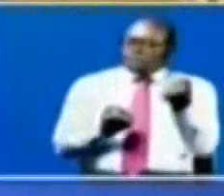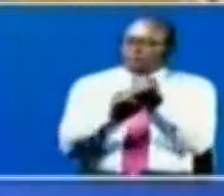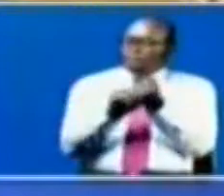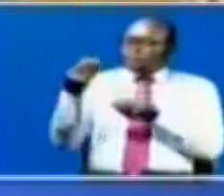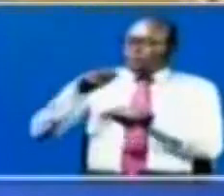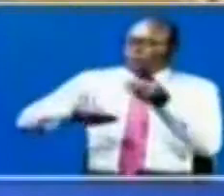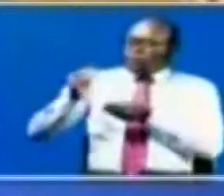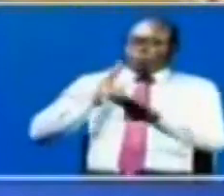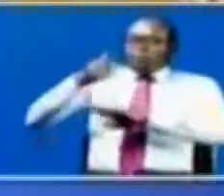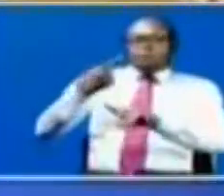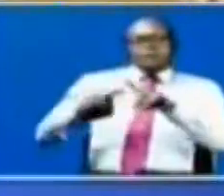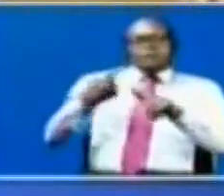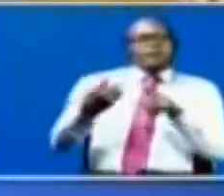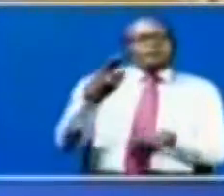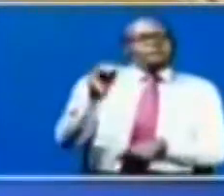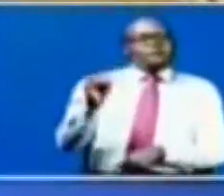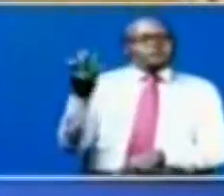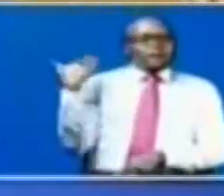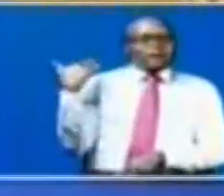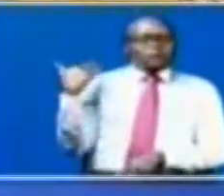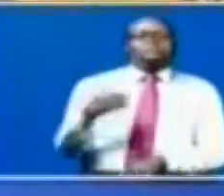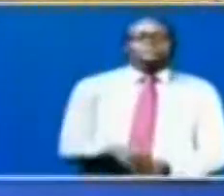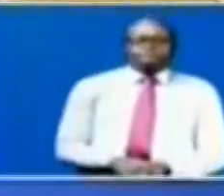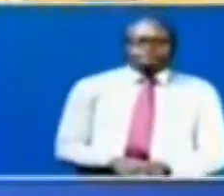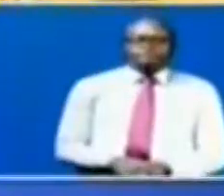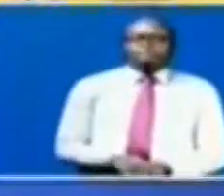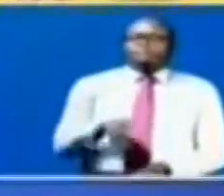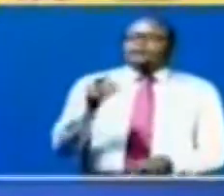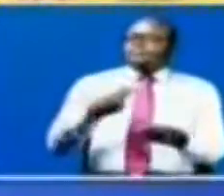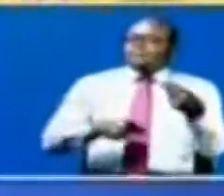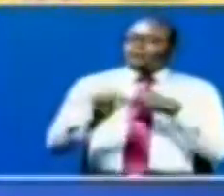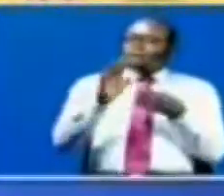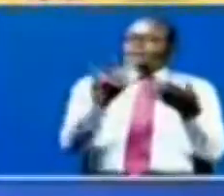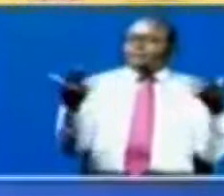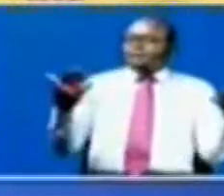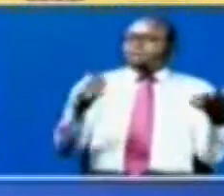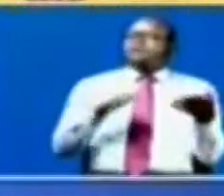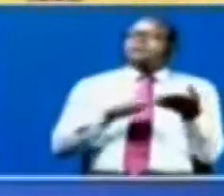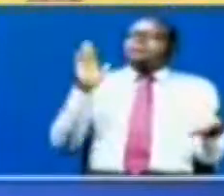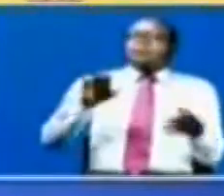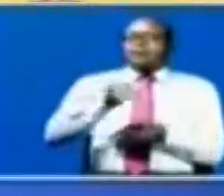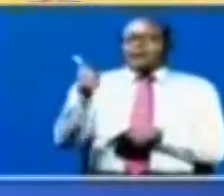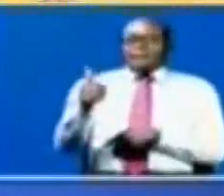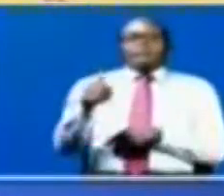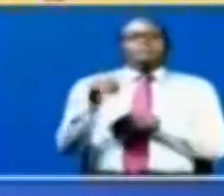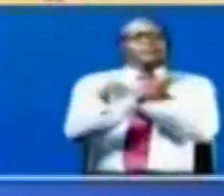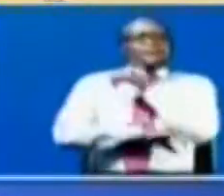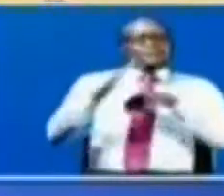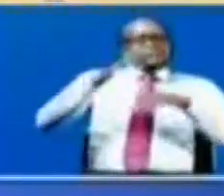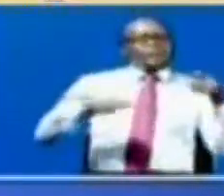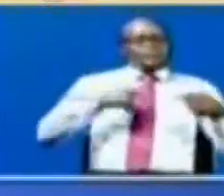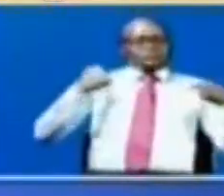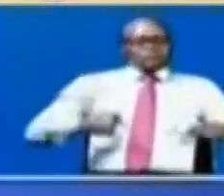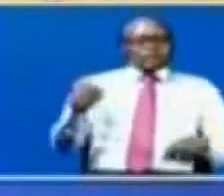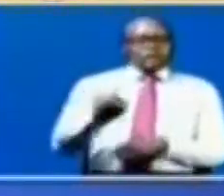miaka 40 iliyopita, wameweza kuuza bidhaa zao nyingi sana nje ya Uchina, na